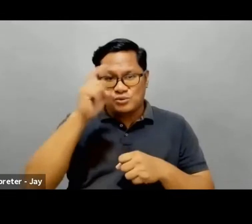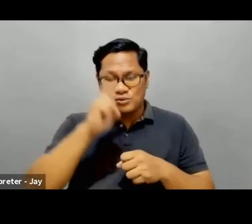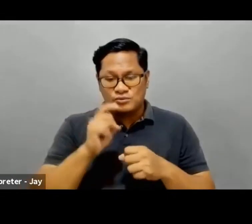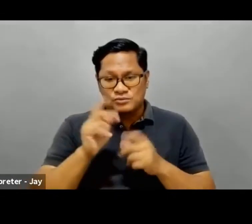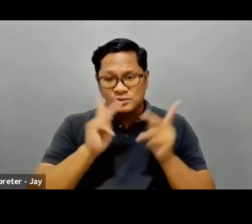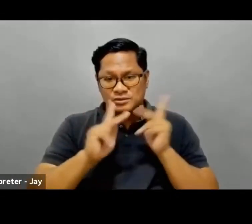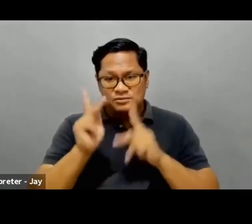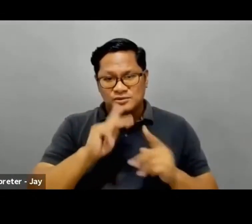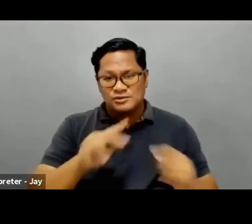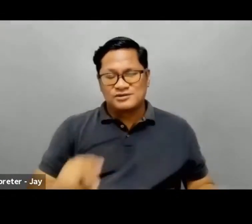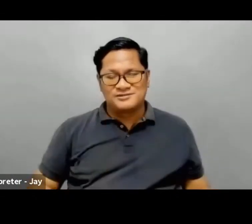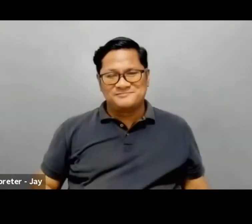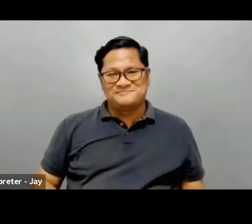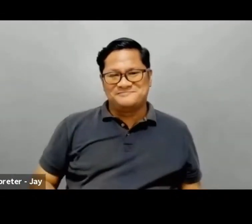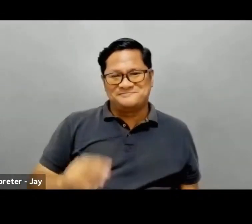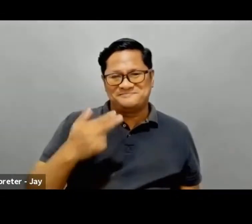myself?